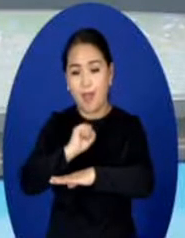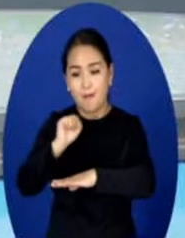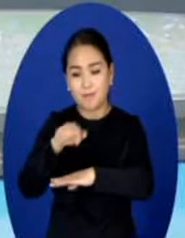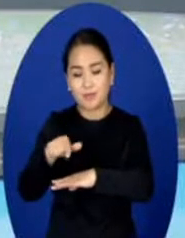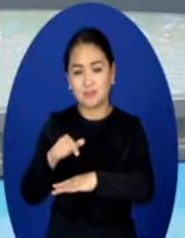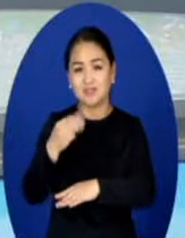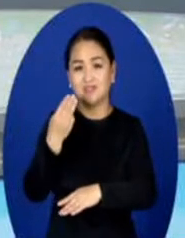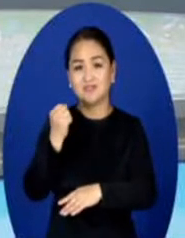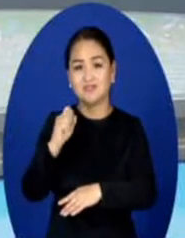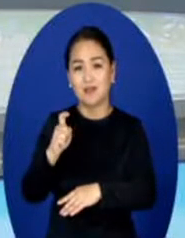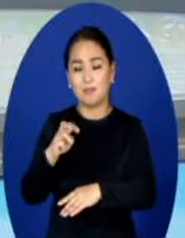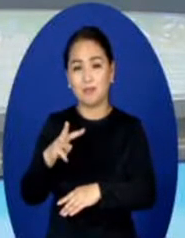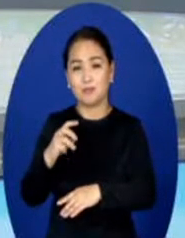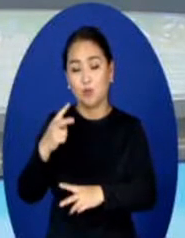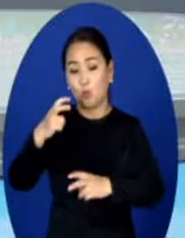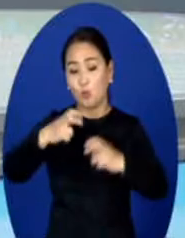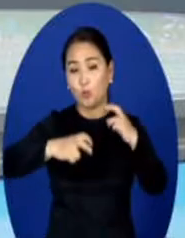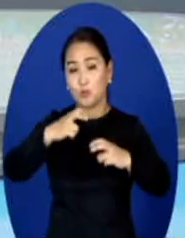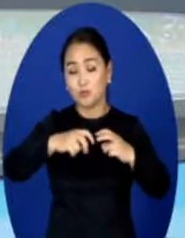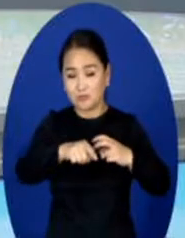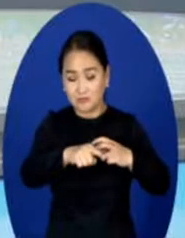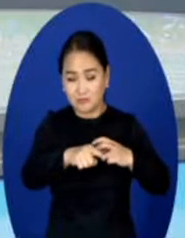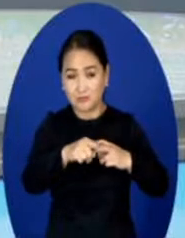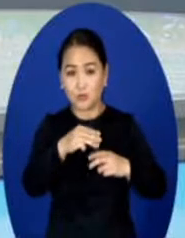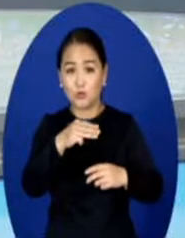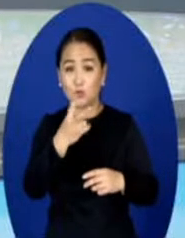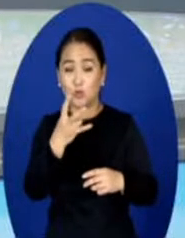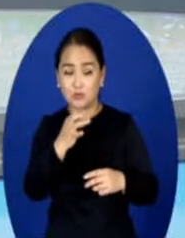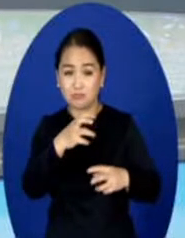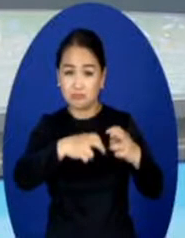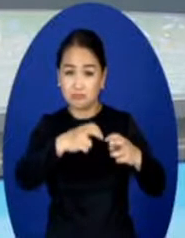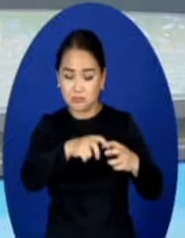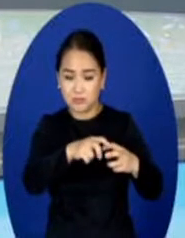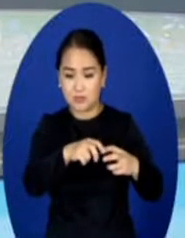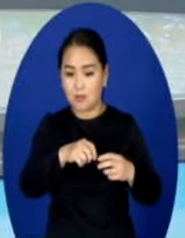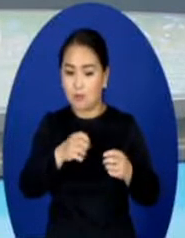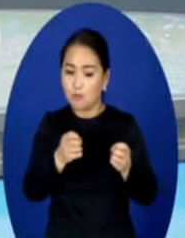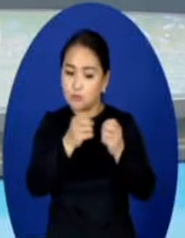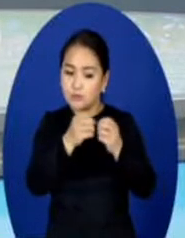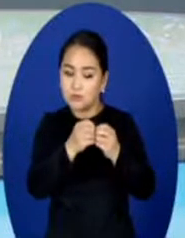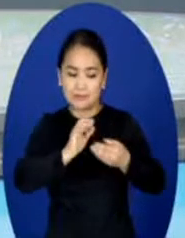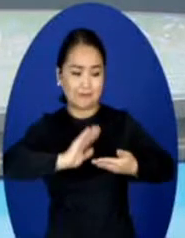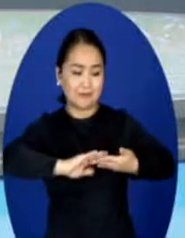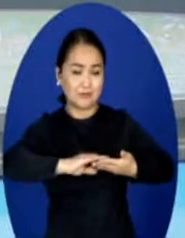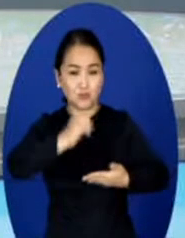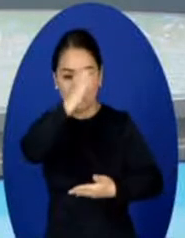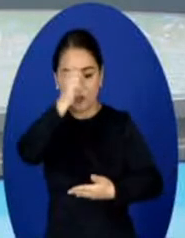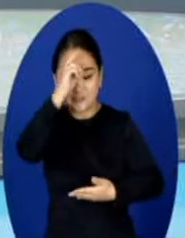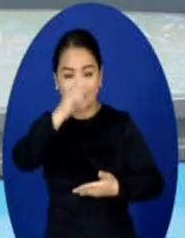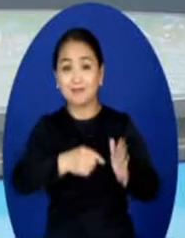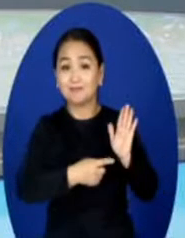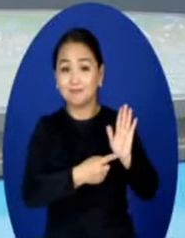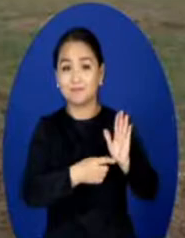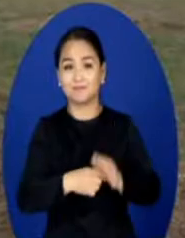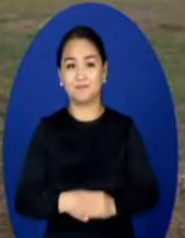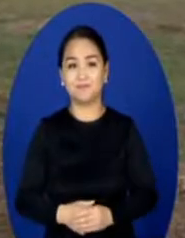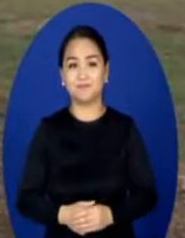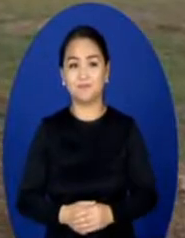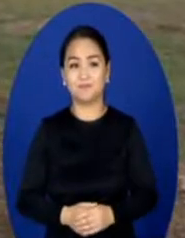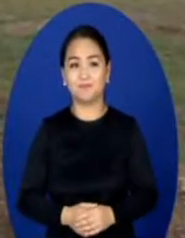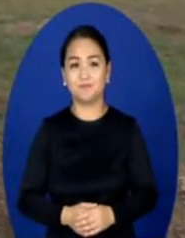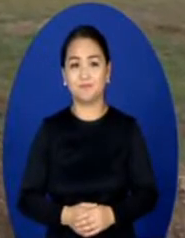үйлдвэр 11-р сард ашиглалтанд орох юм байна. Энэ эко үйлдвэр бүтээн байгуулалтын ажлын явцтай ерөнхий сайд танилцлаа.